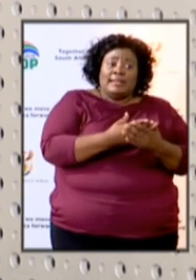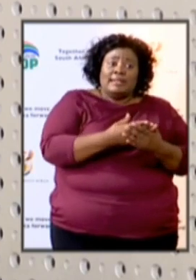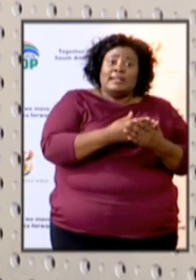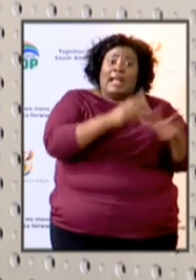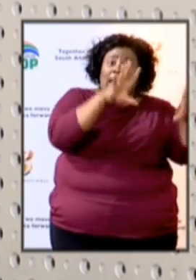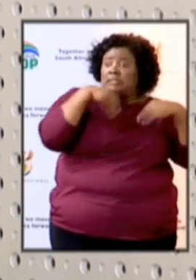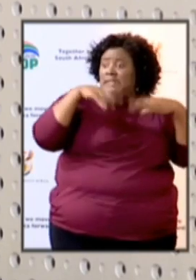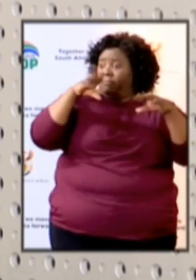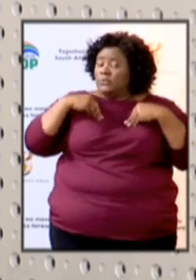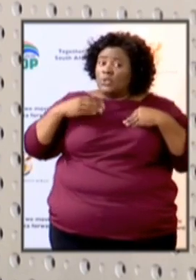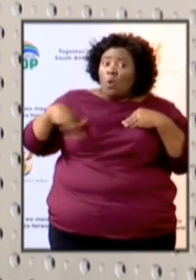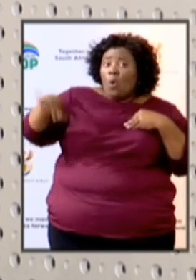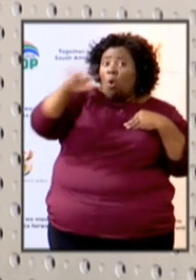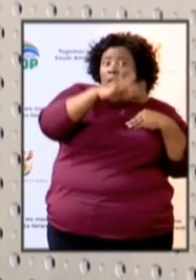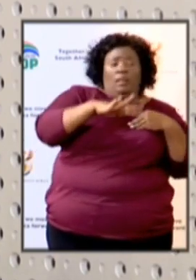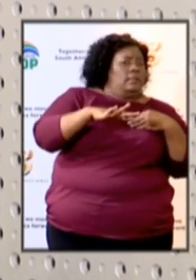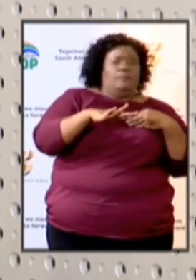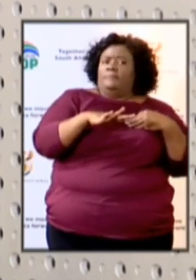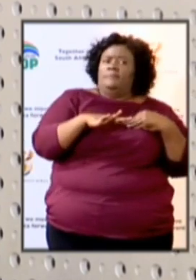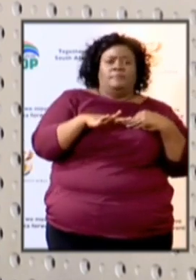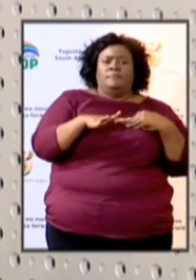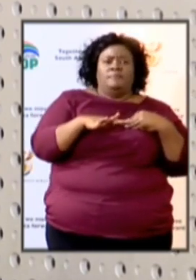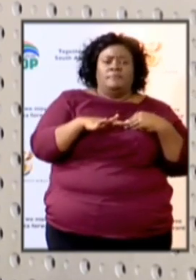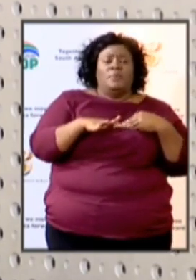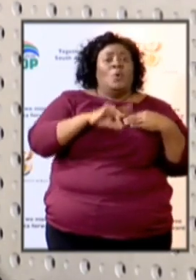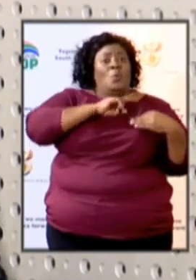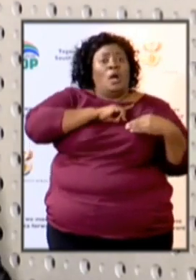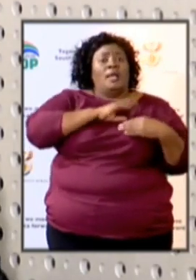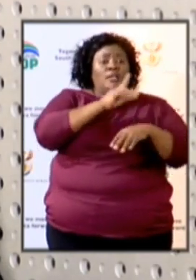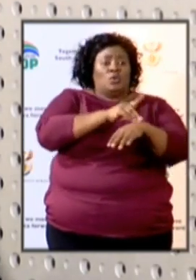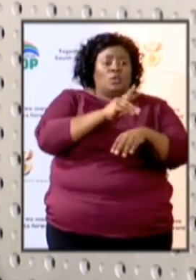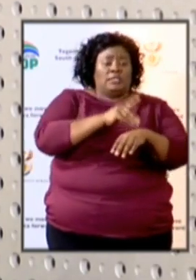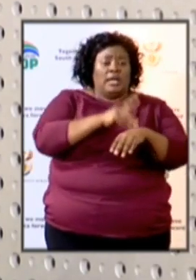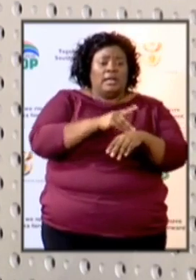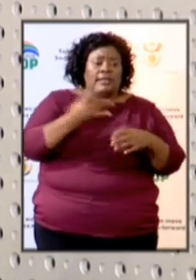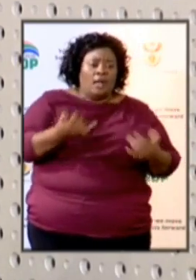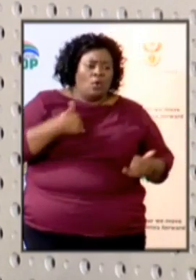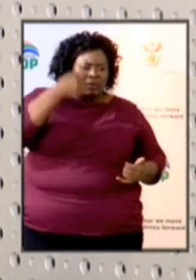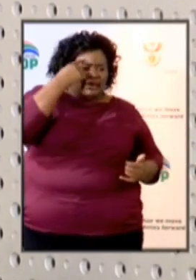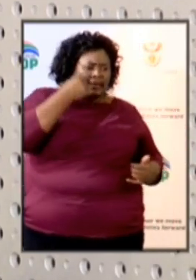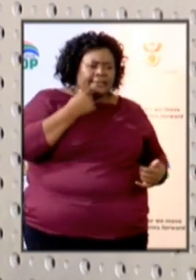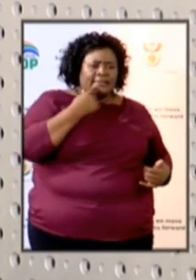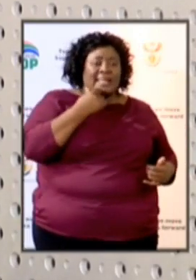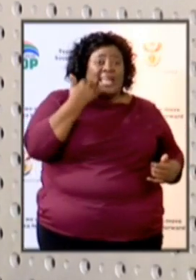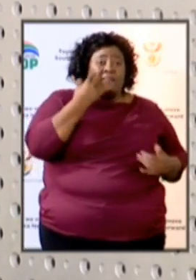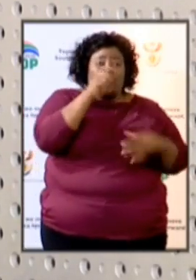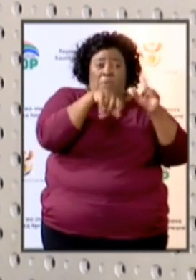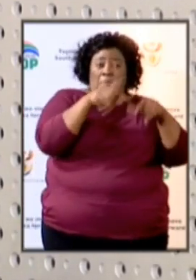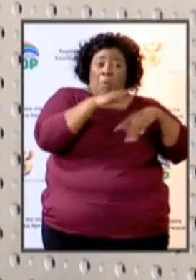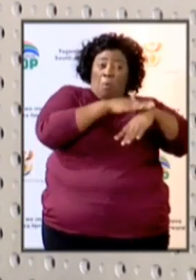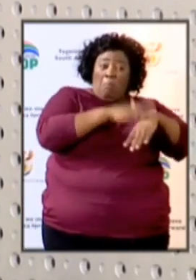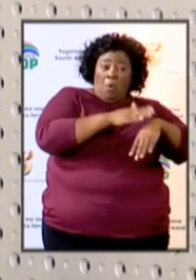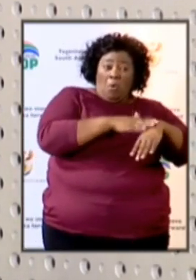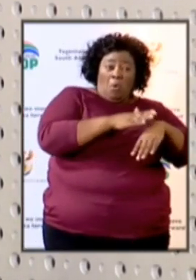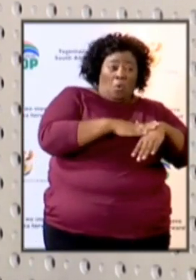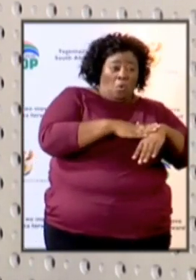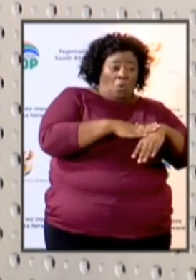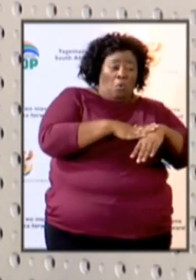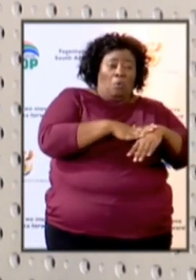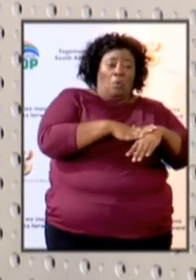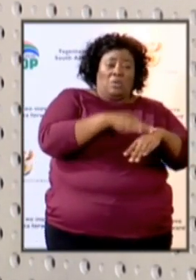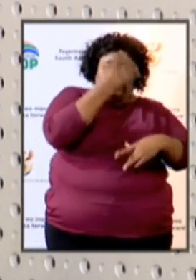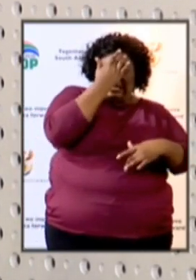Asifuni odokotela abafike ezingeni labo sebezokhetha ukuthi ubani ofakwa emshinini, ubani